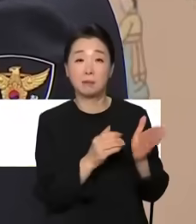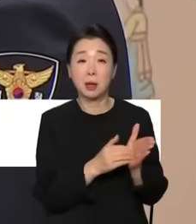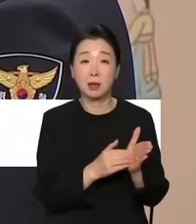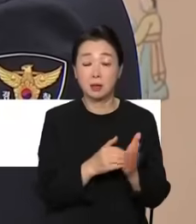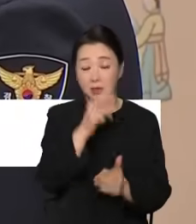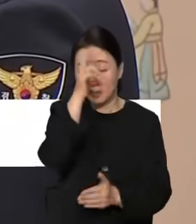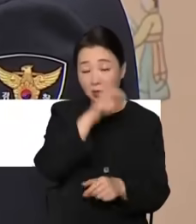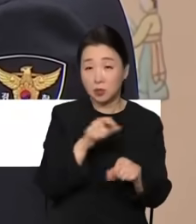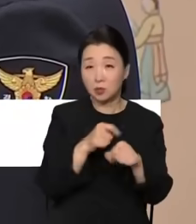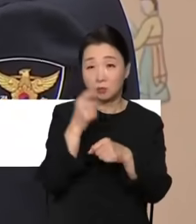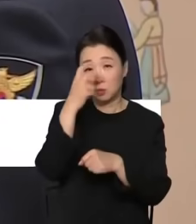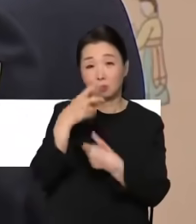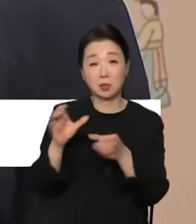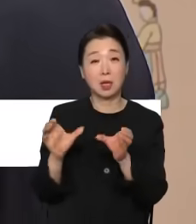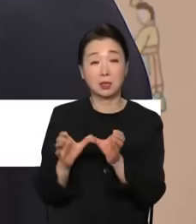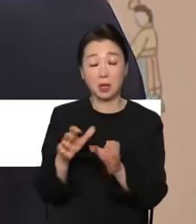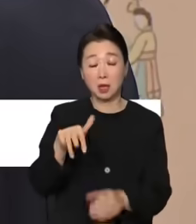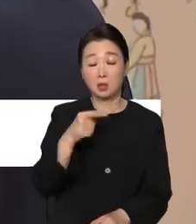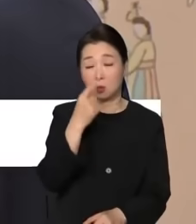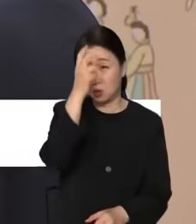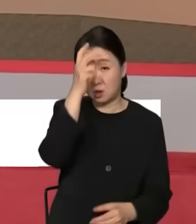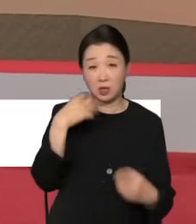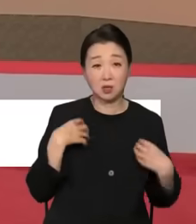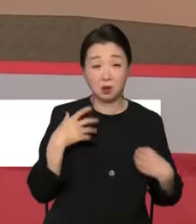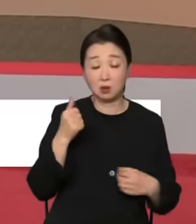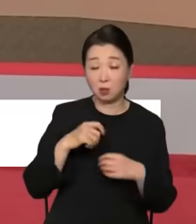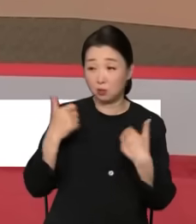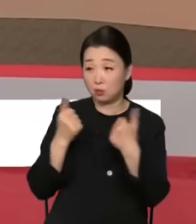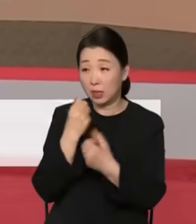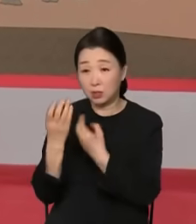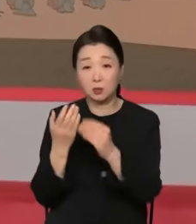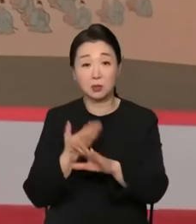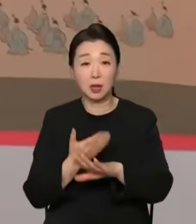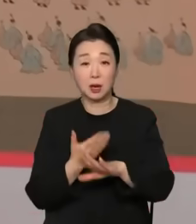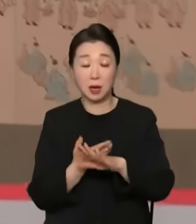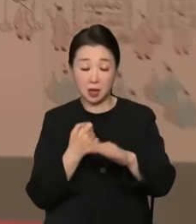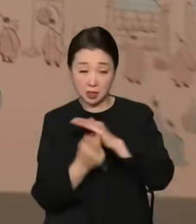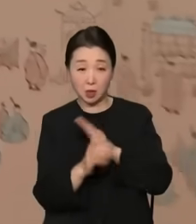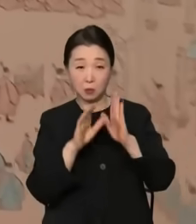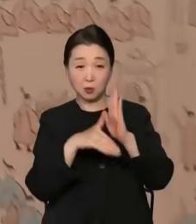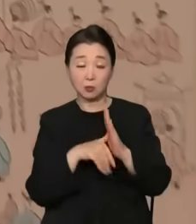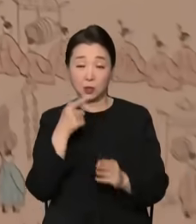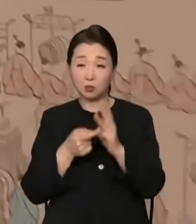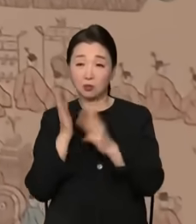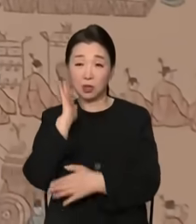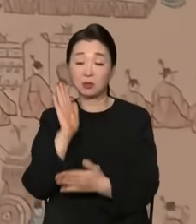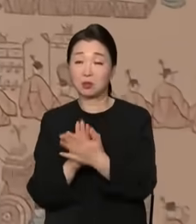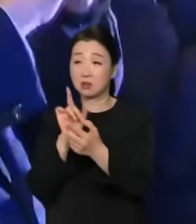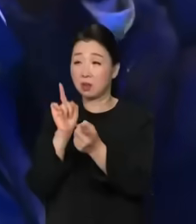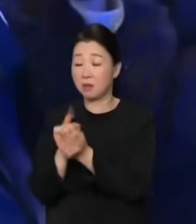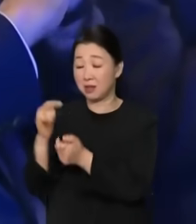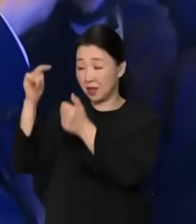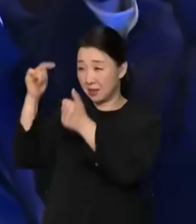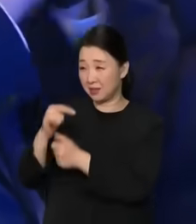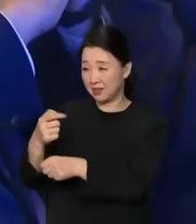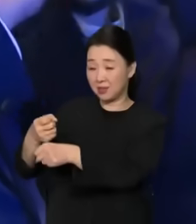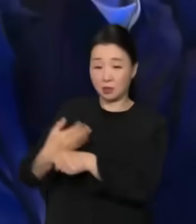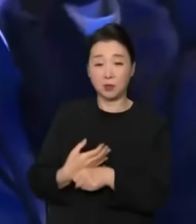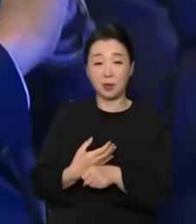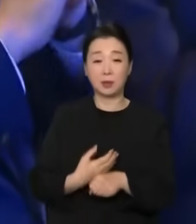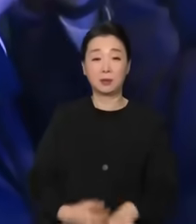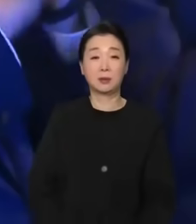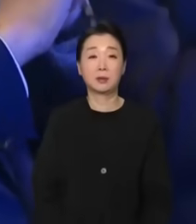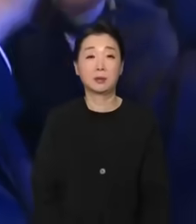특별수사단은 청장의 국회 진술과는 달리 개선전 윤 대통령을 직접 만나 지시 사항을 전달받은 것으로 파악하고